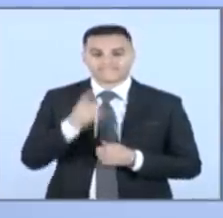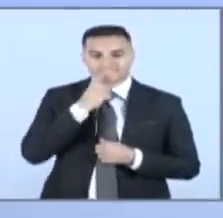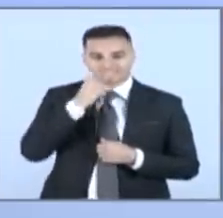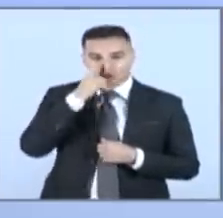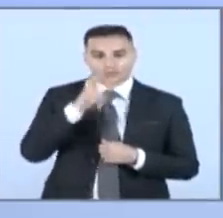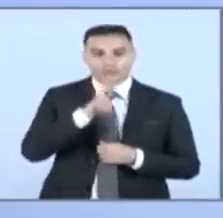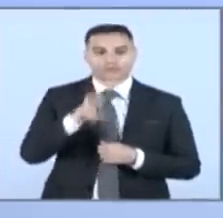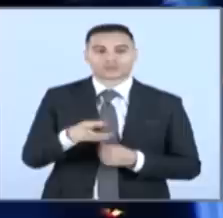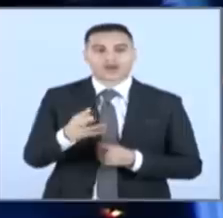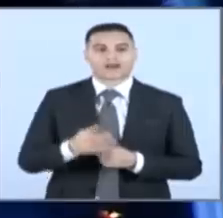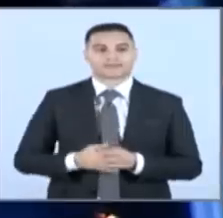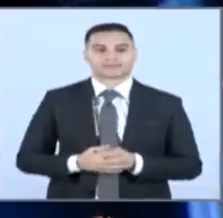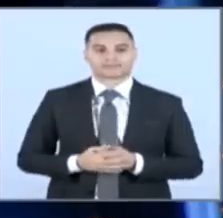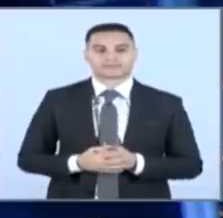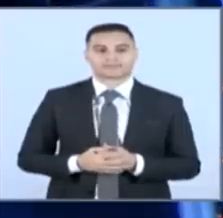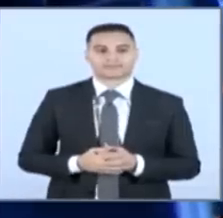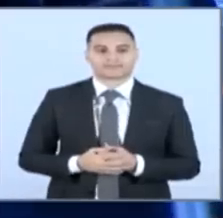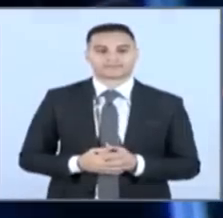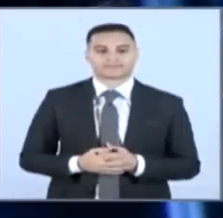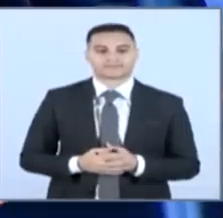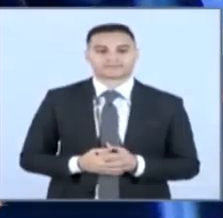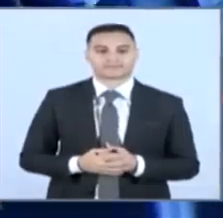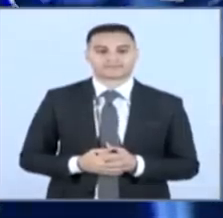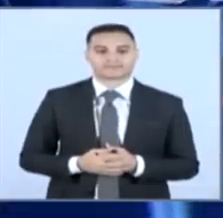فنون، والسؤال هو: